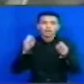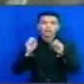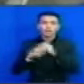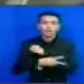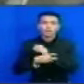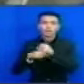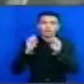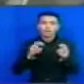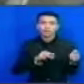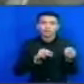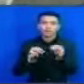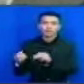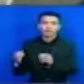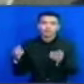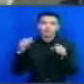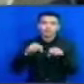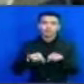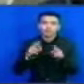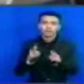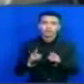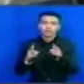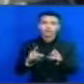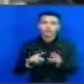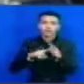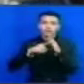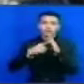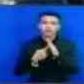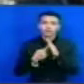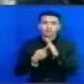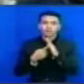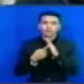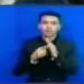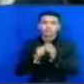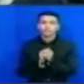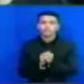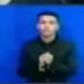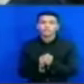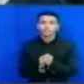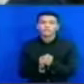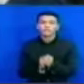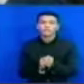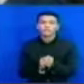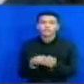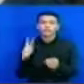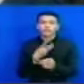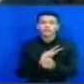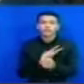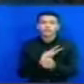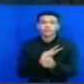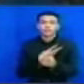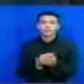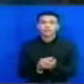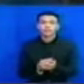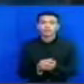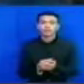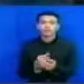le lori am ne sa ne kia la lais. Pois komesa ona ma ia tangat 18. Ami haruka pali.